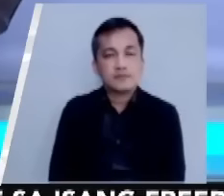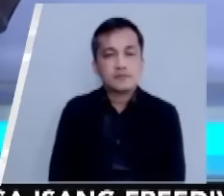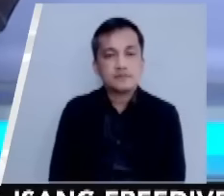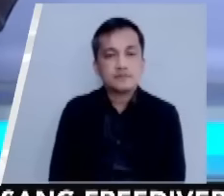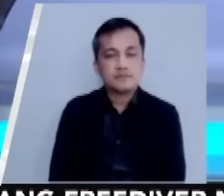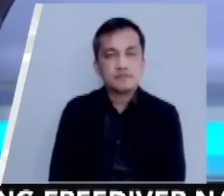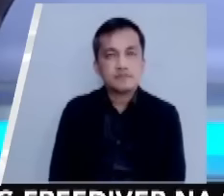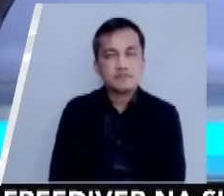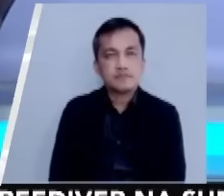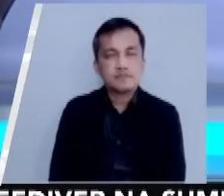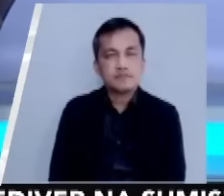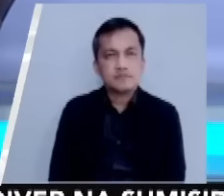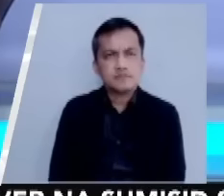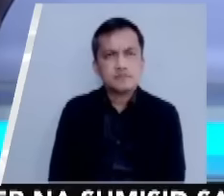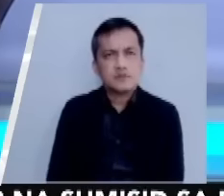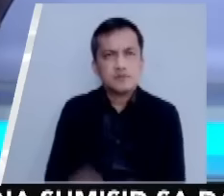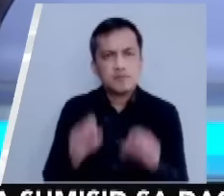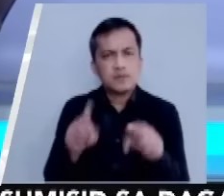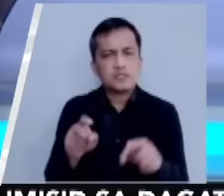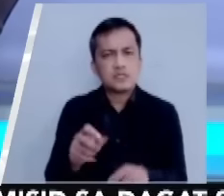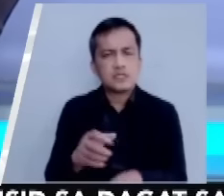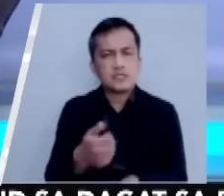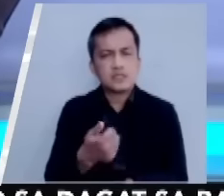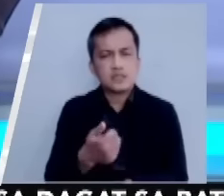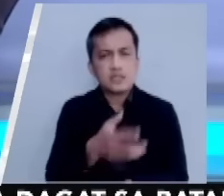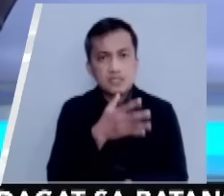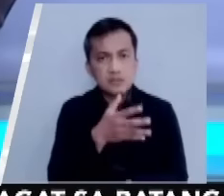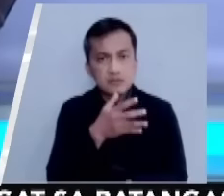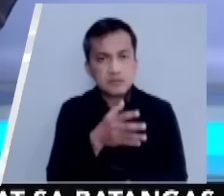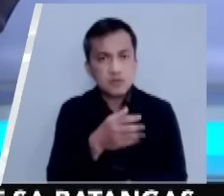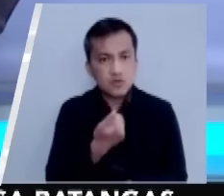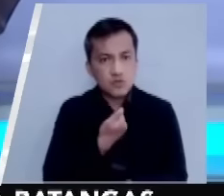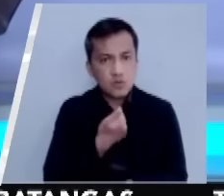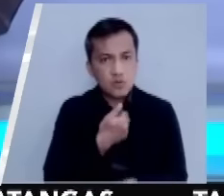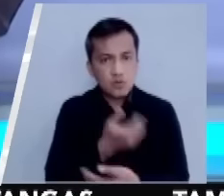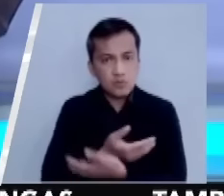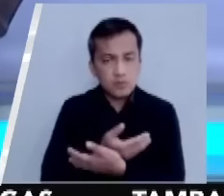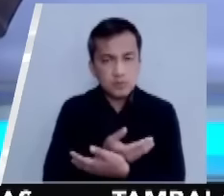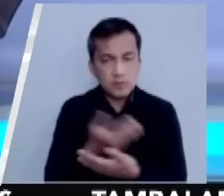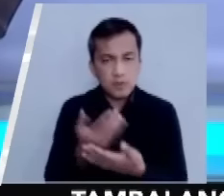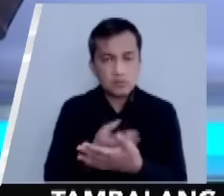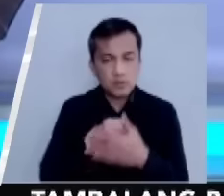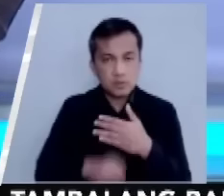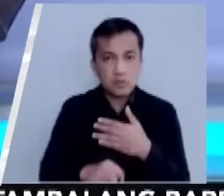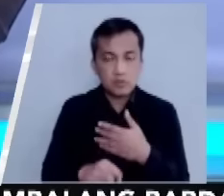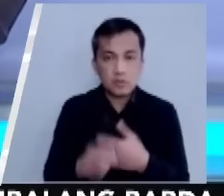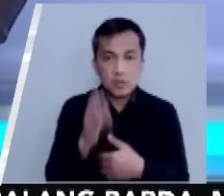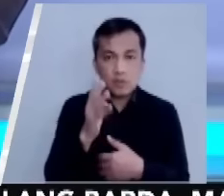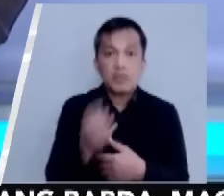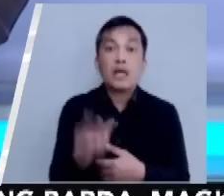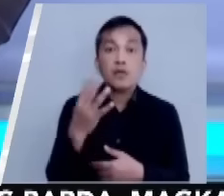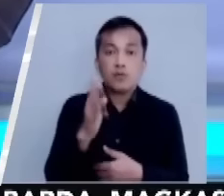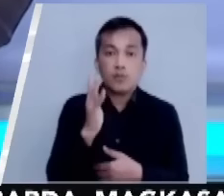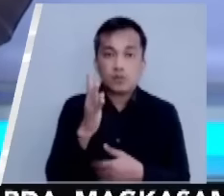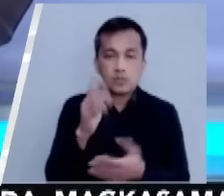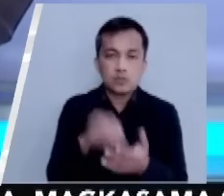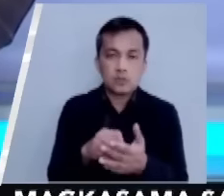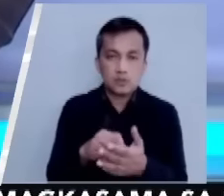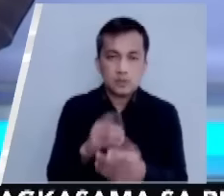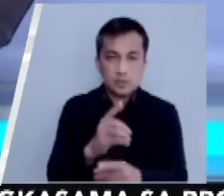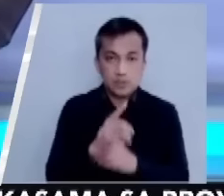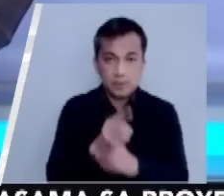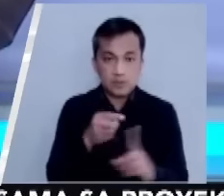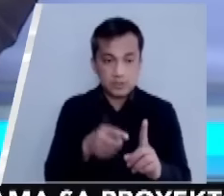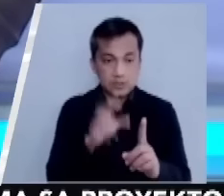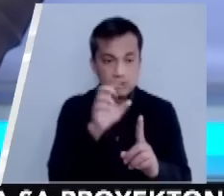Ibinenta ng sariling ina ang isang bagong silang na sanggol sa halagang 40,000 piso. Depensa niya matapos arestuhin,